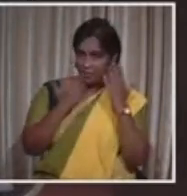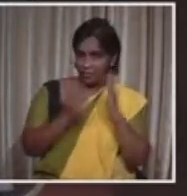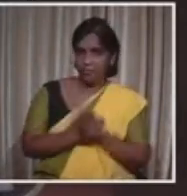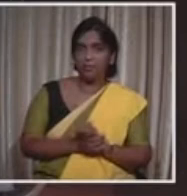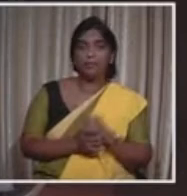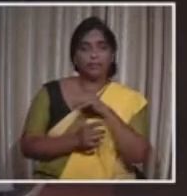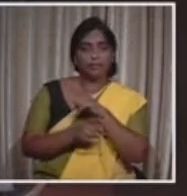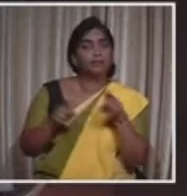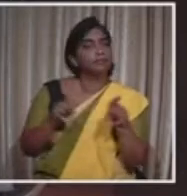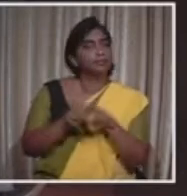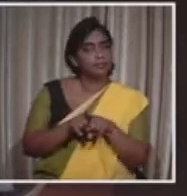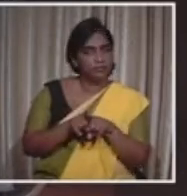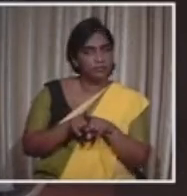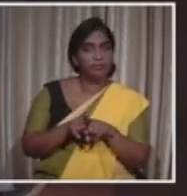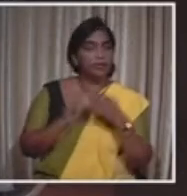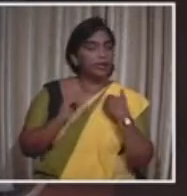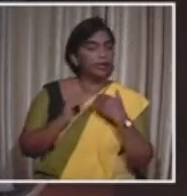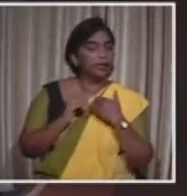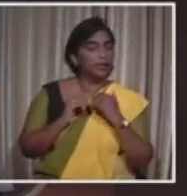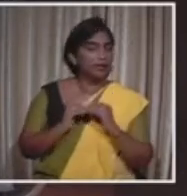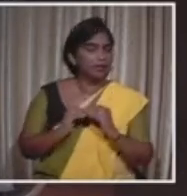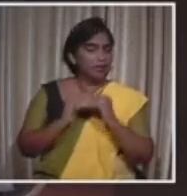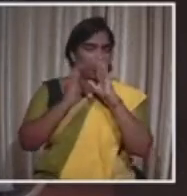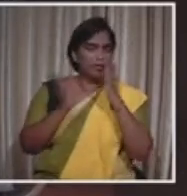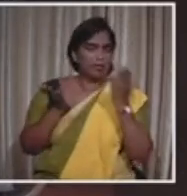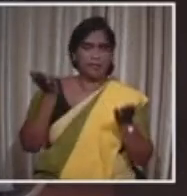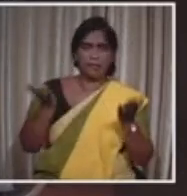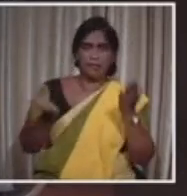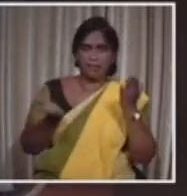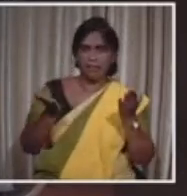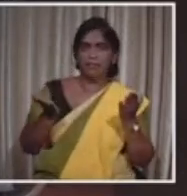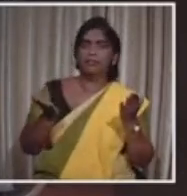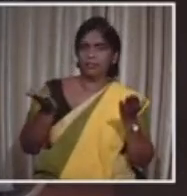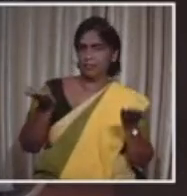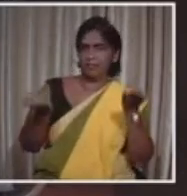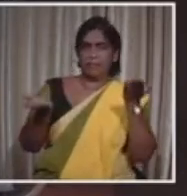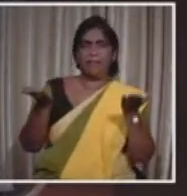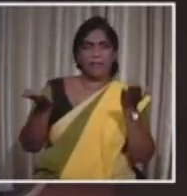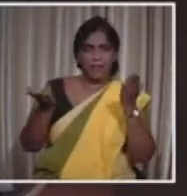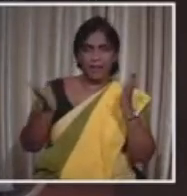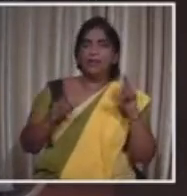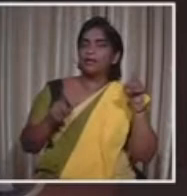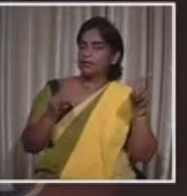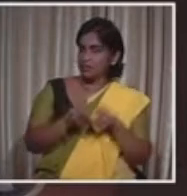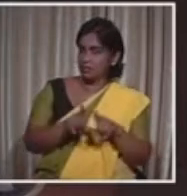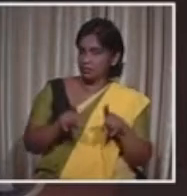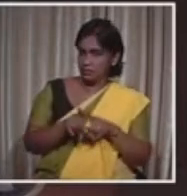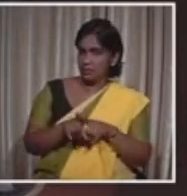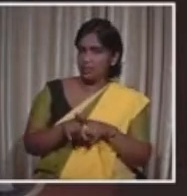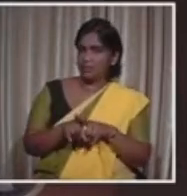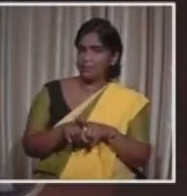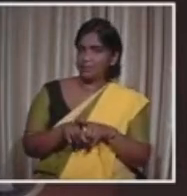ඒ වගේම සංවරණ සහ තුලන checks and balances ඒ වගේම